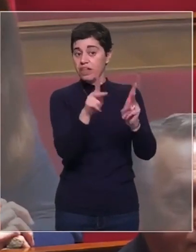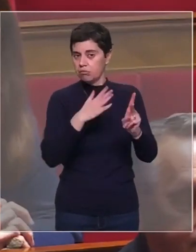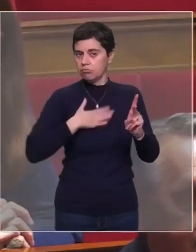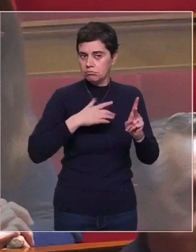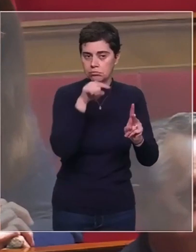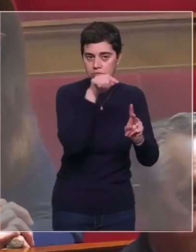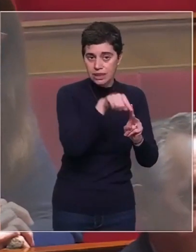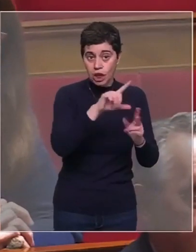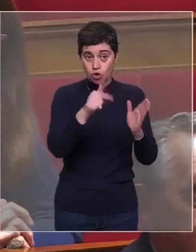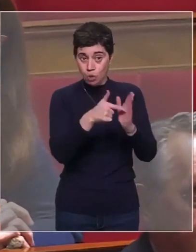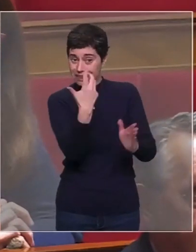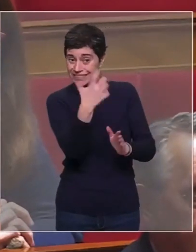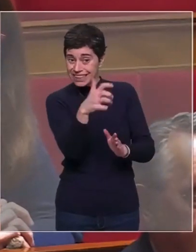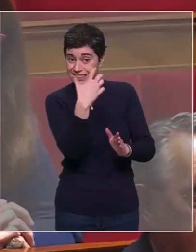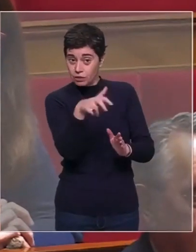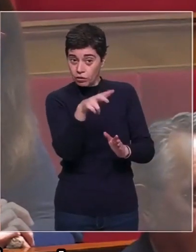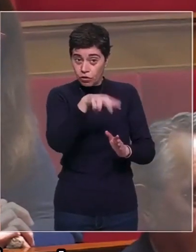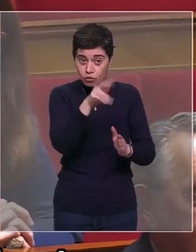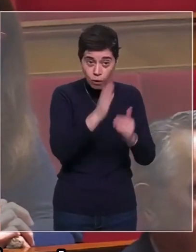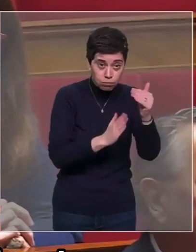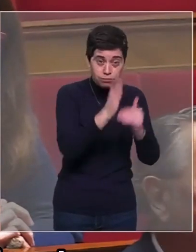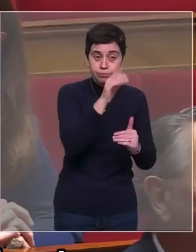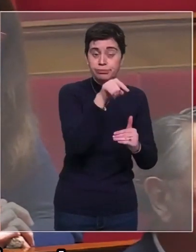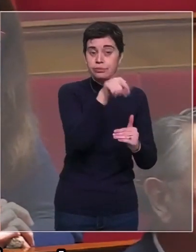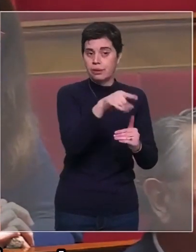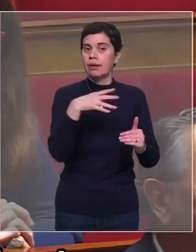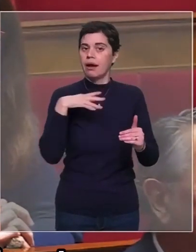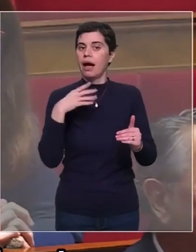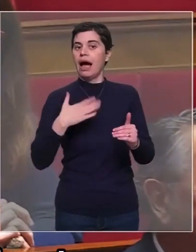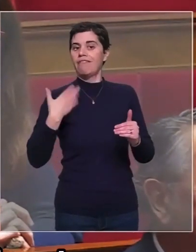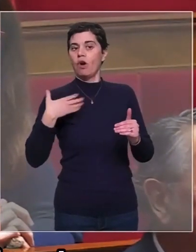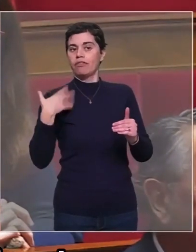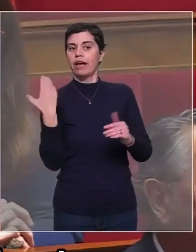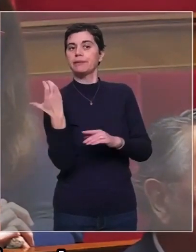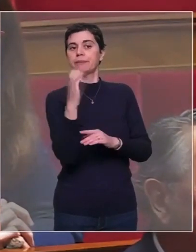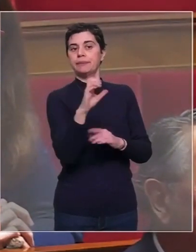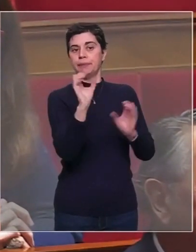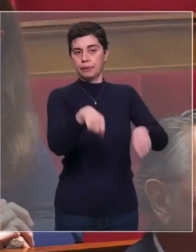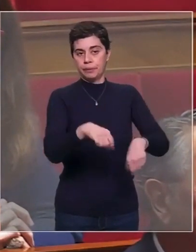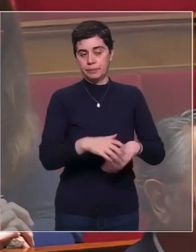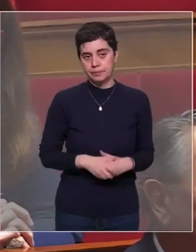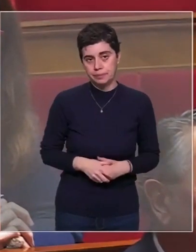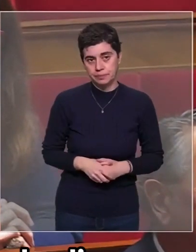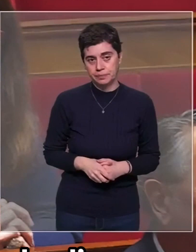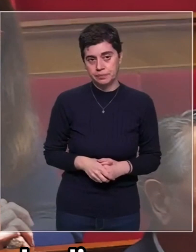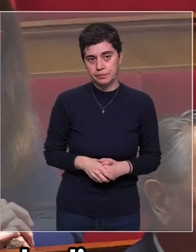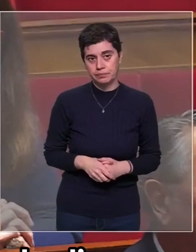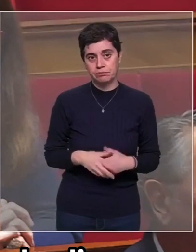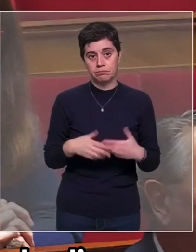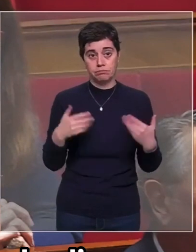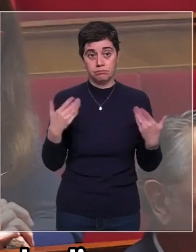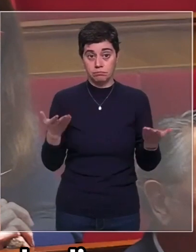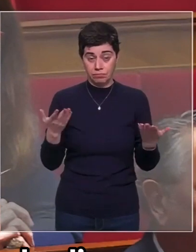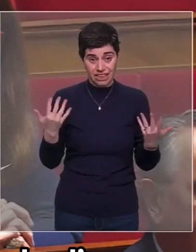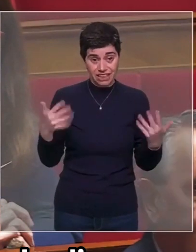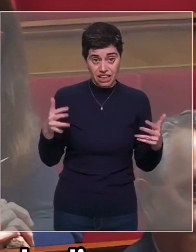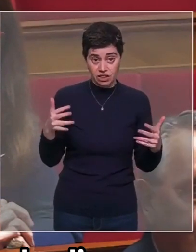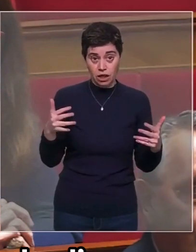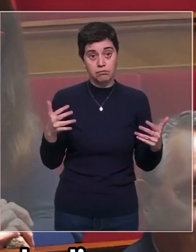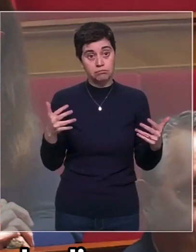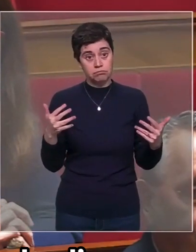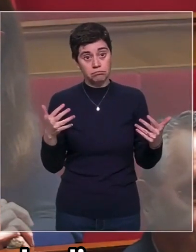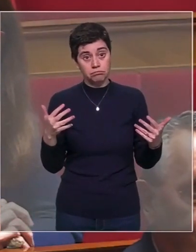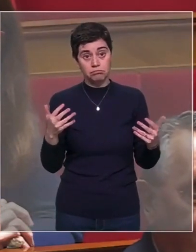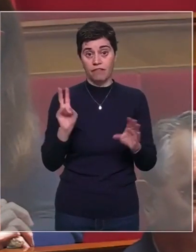c'est plus de 2 500 logements qui bénéficieront de ce soutien déterminant. Nous posions ensemble la première